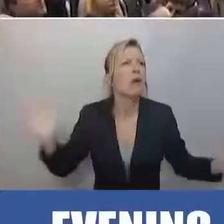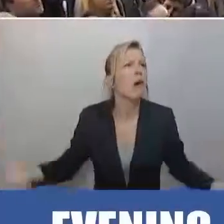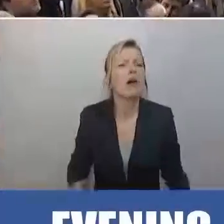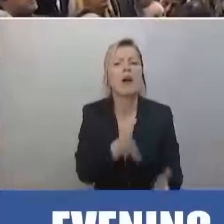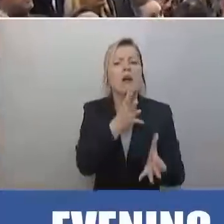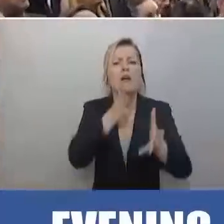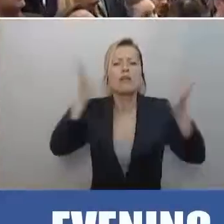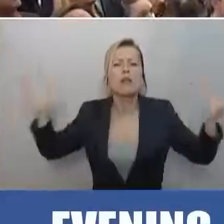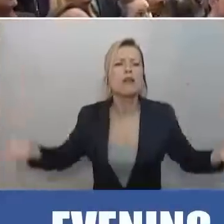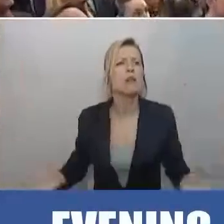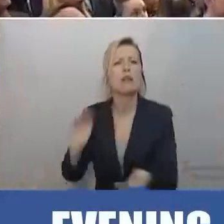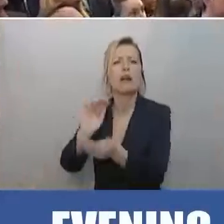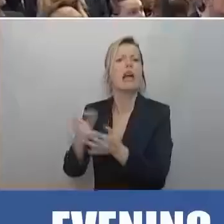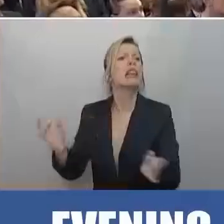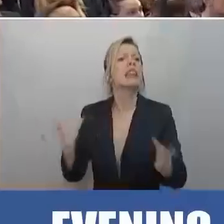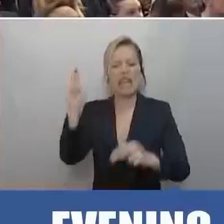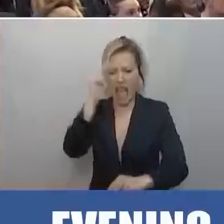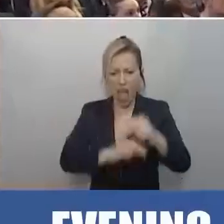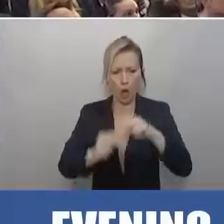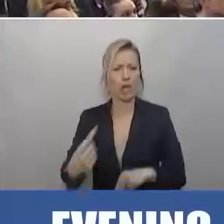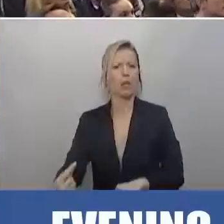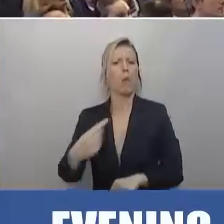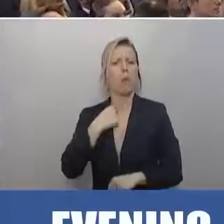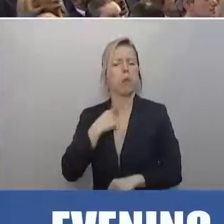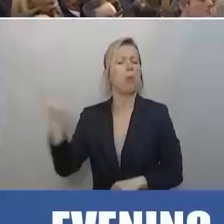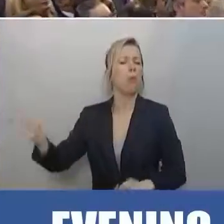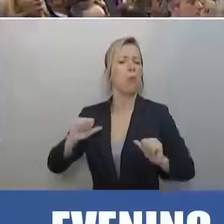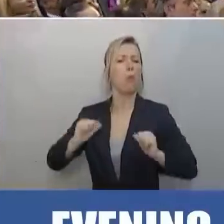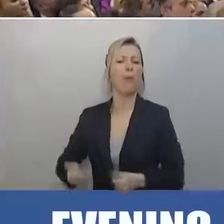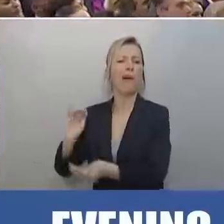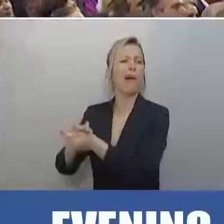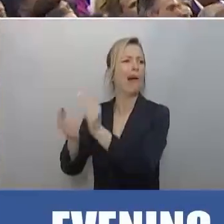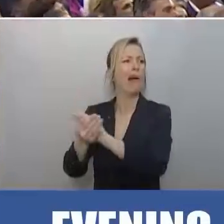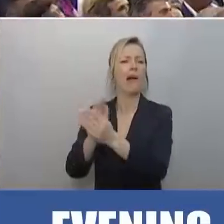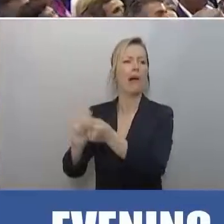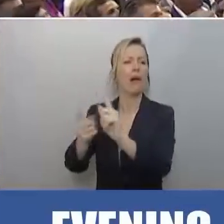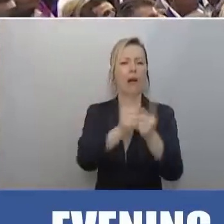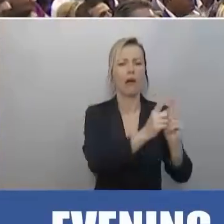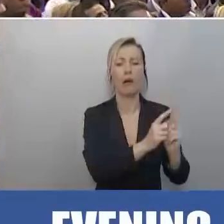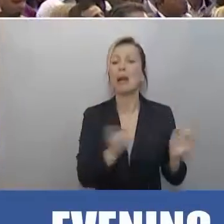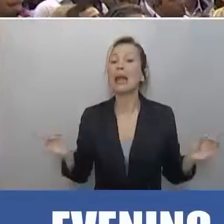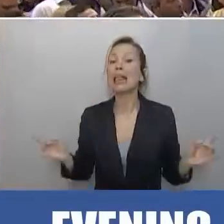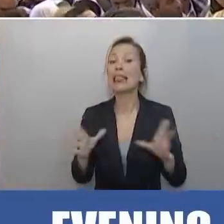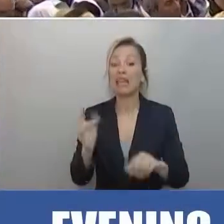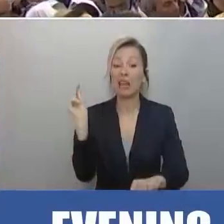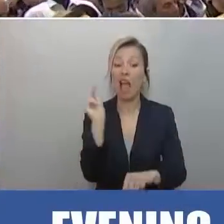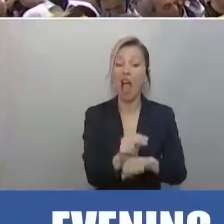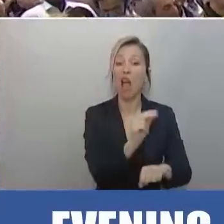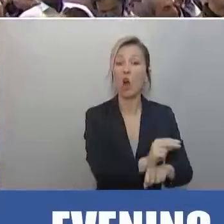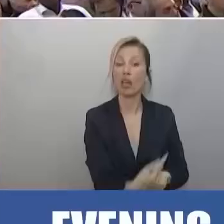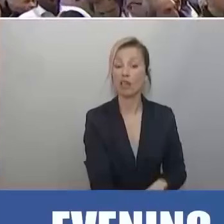ακόμα και αν ιτηθούν. Εάν οι αριθμοί τους ευνοήσουν, τότε μην έχετε καμία αμφιβολία.